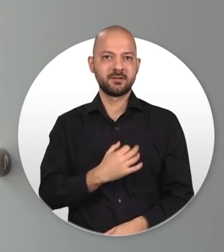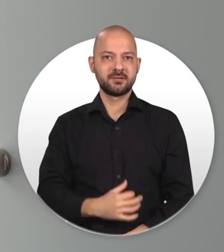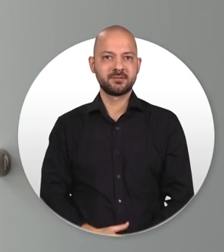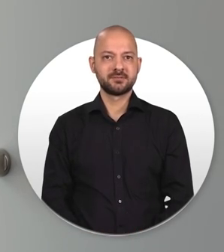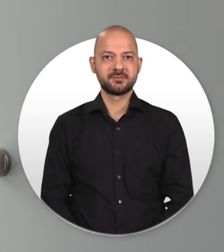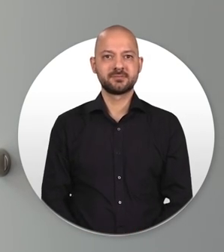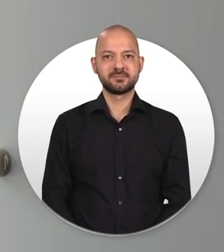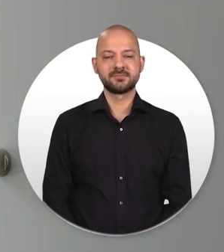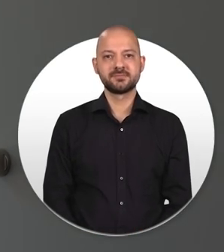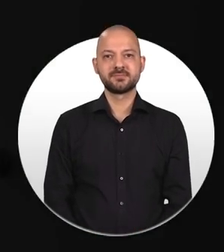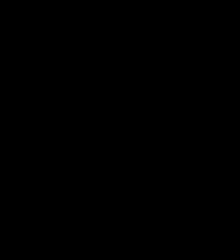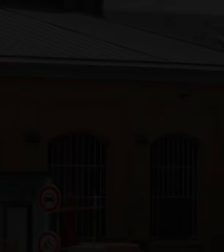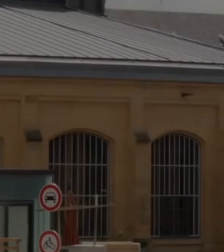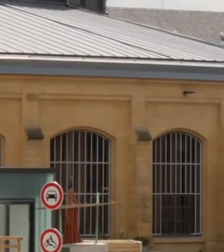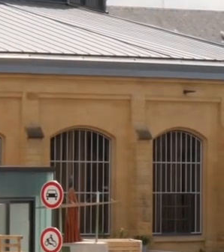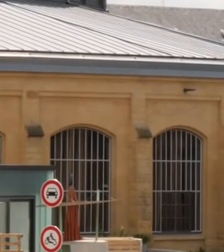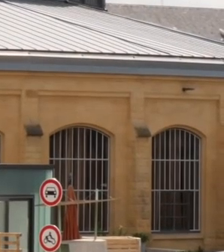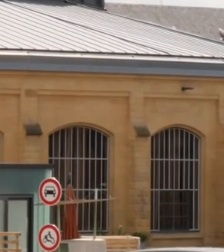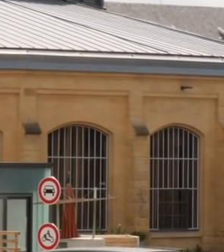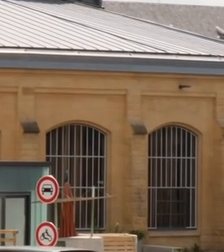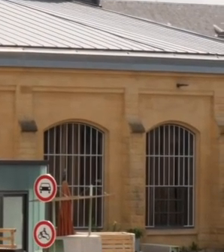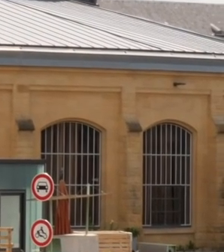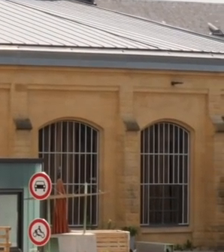Das war super für mich.